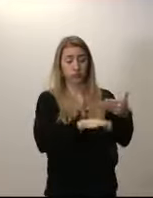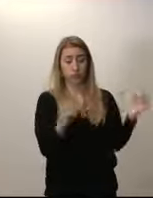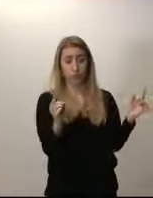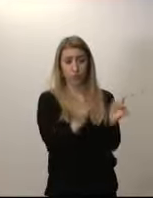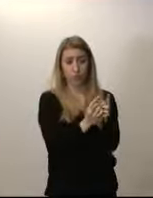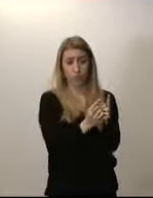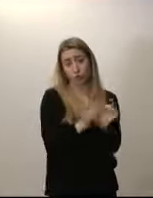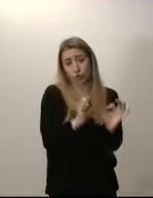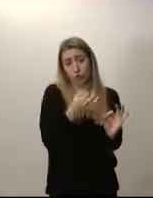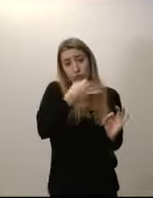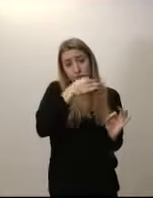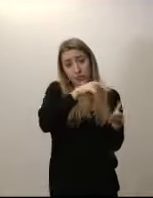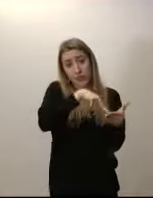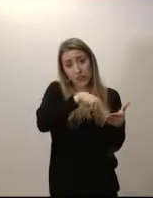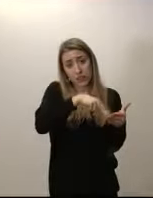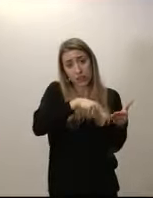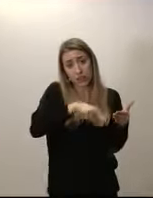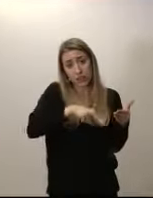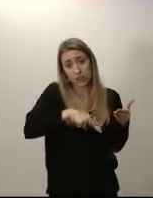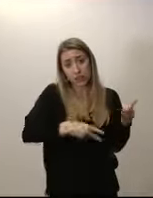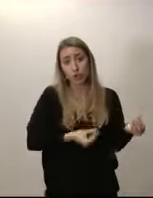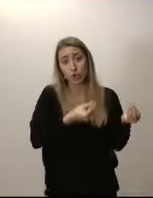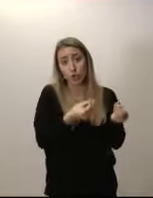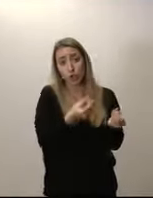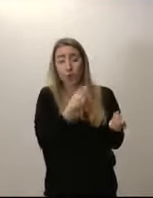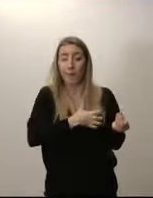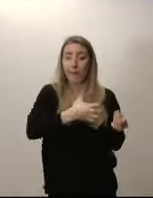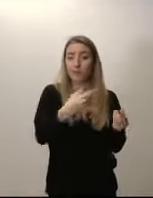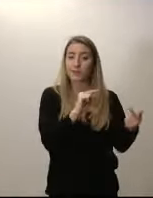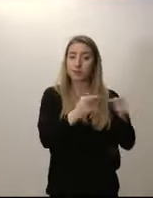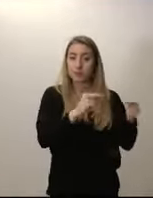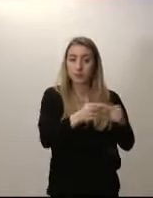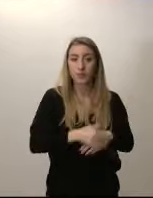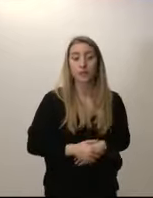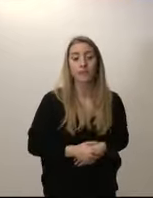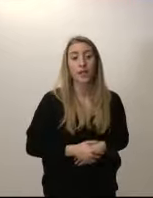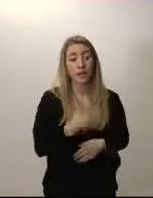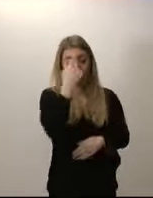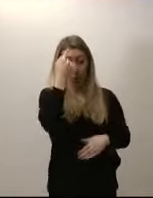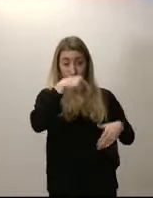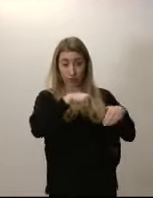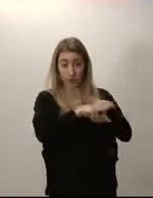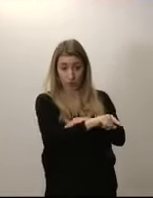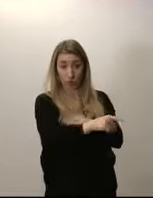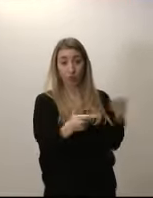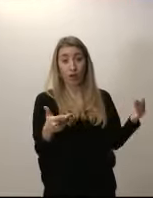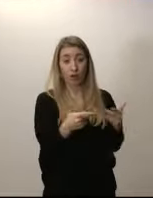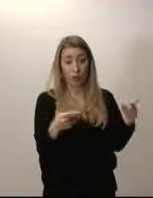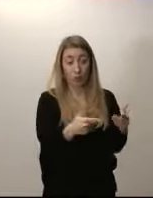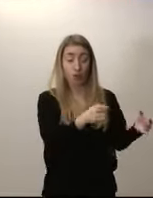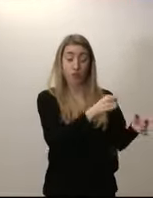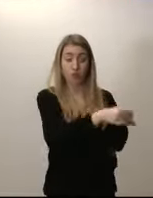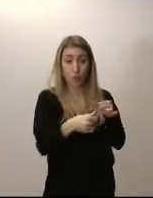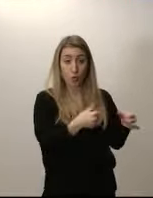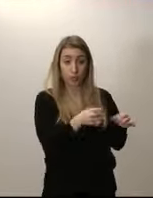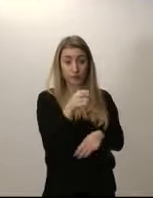de le lire, ça donnera un peu de tenue à nos débats. On en déduira quelque chose qui est sans doute l'ultime vérité du puzzle.